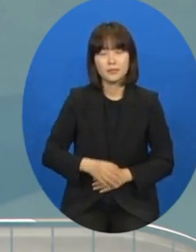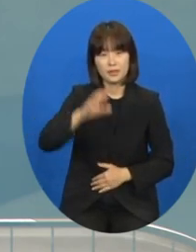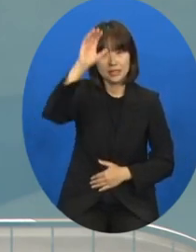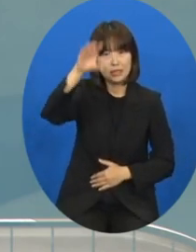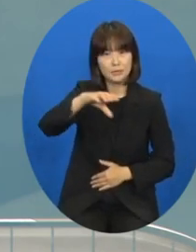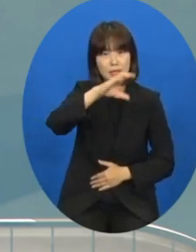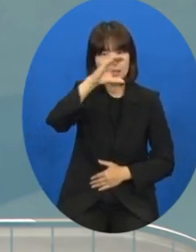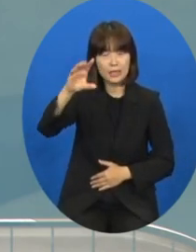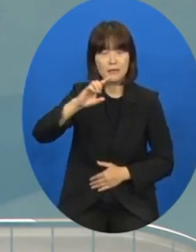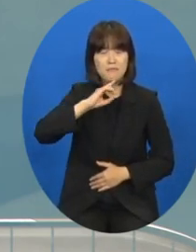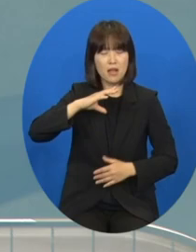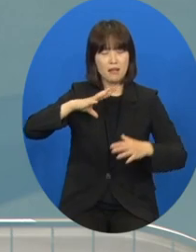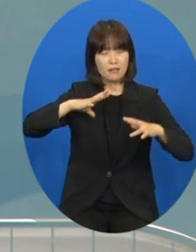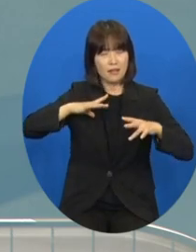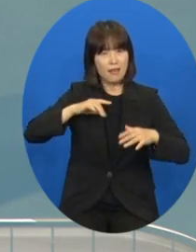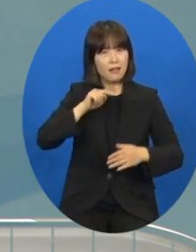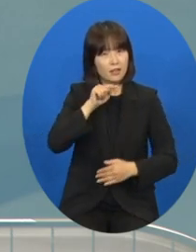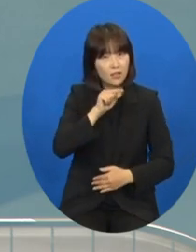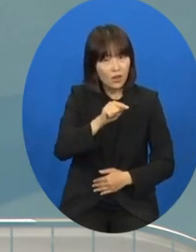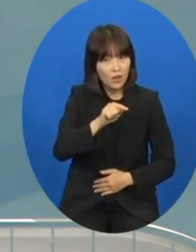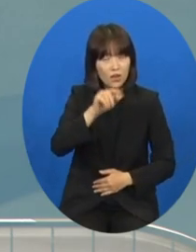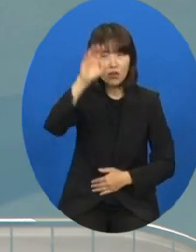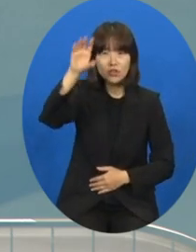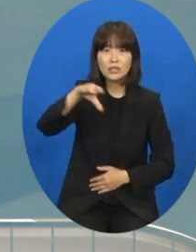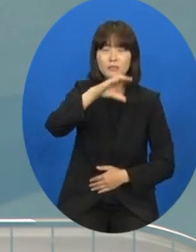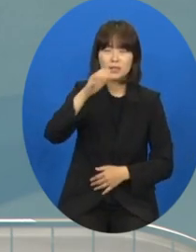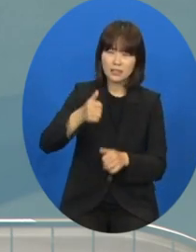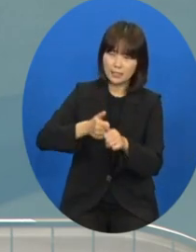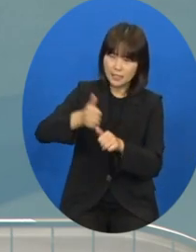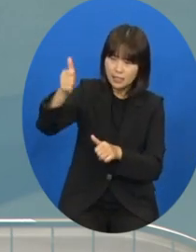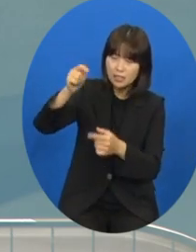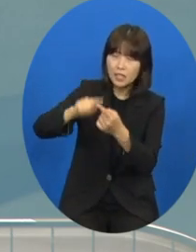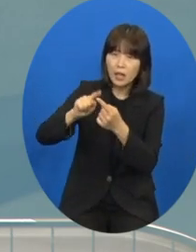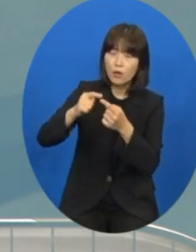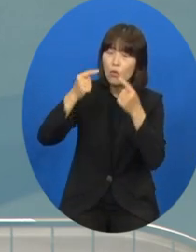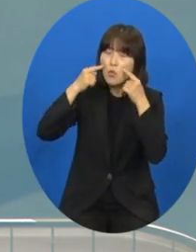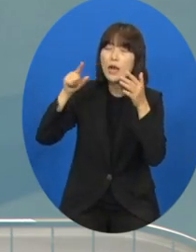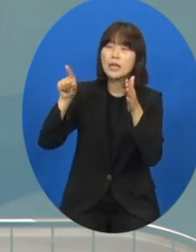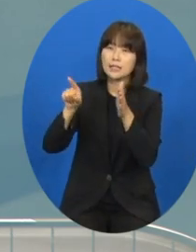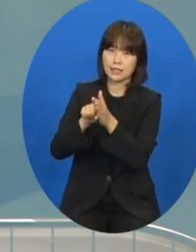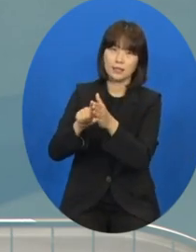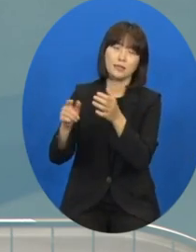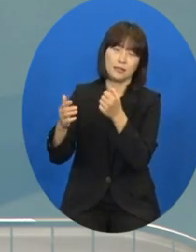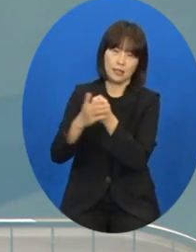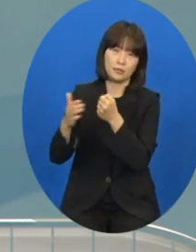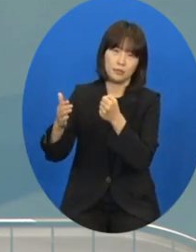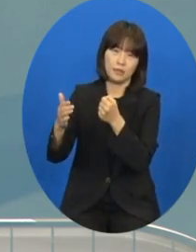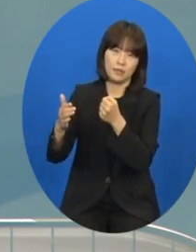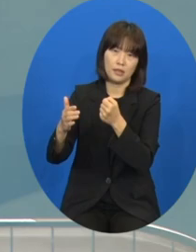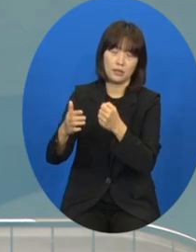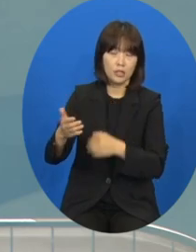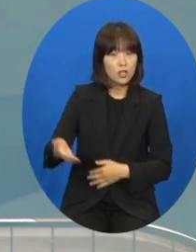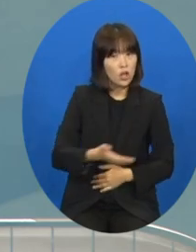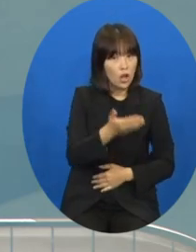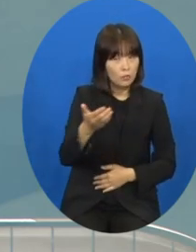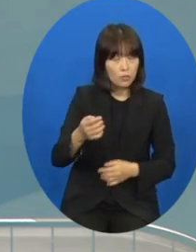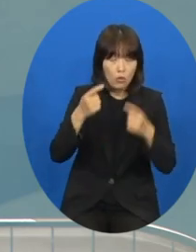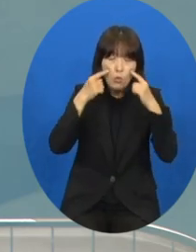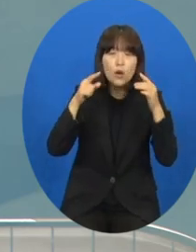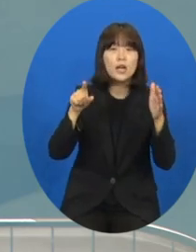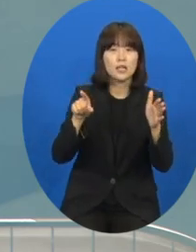십자가만 자랑하는 것은 십자가 승리에 대한 확신 때문에 오는 겁니다. 여러분, 이